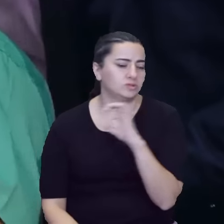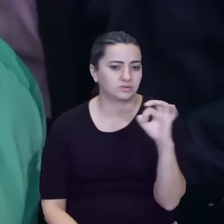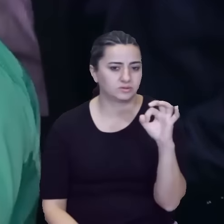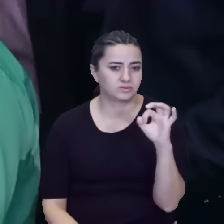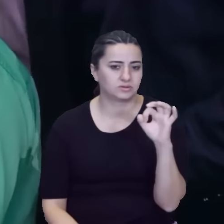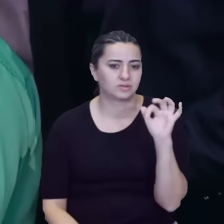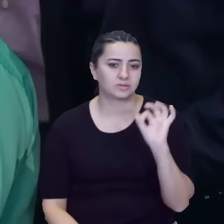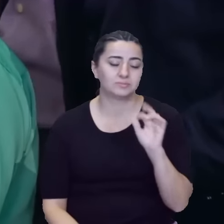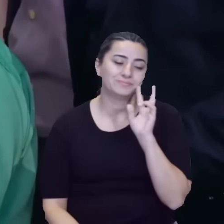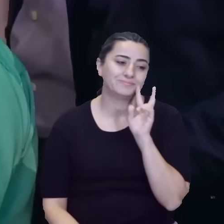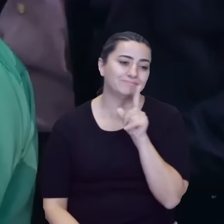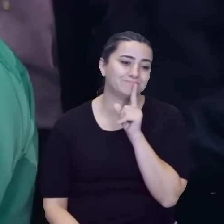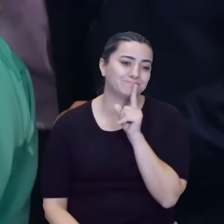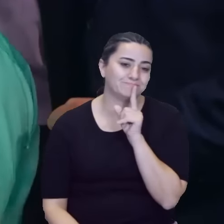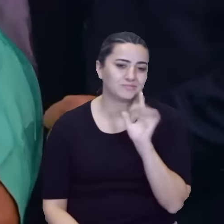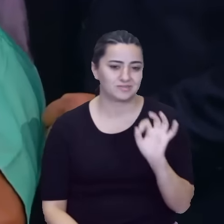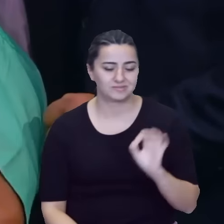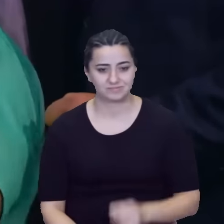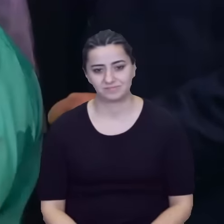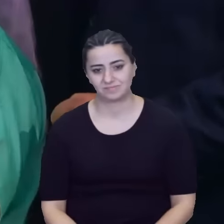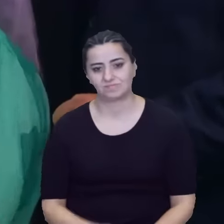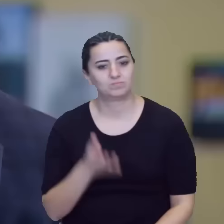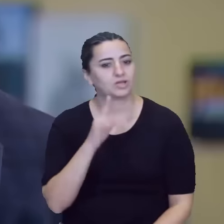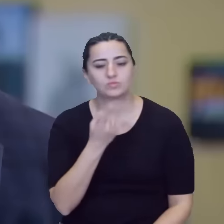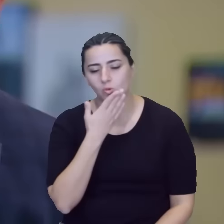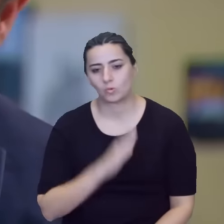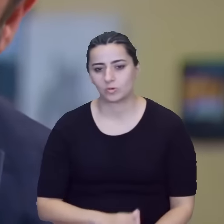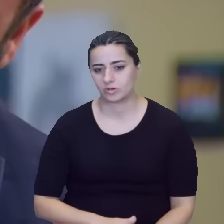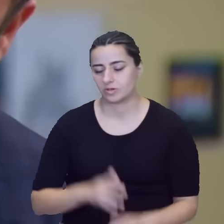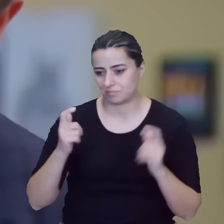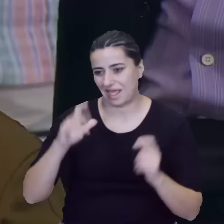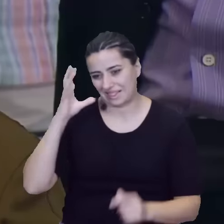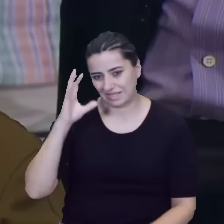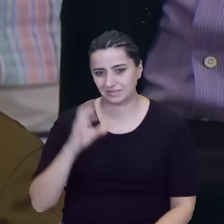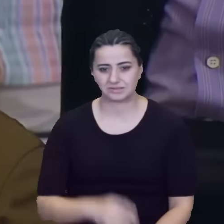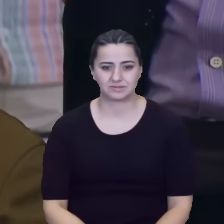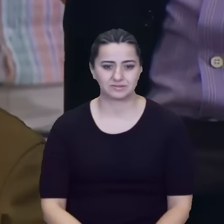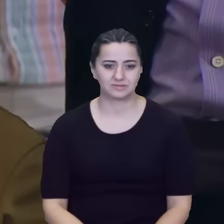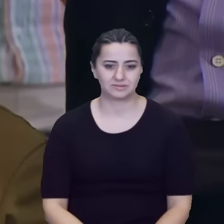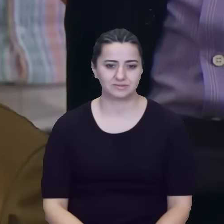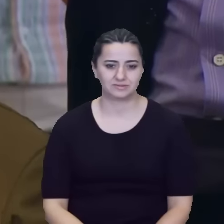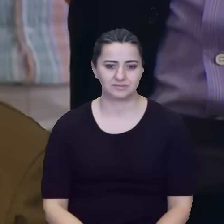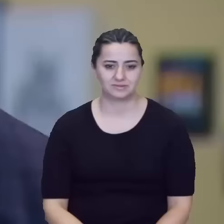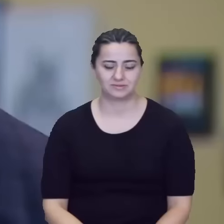bu. Taklit etti. Bölümüne durur. Başka bir şey yok. Ha, mahallenin delisi yani.